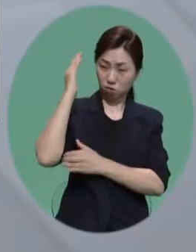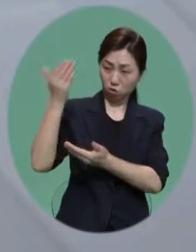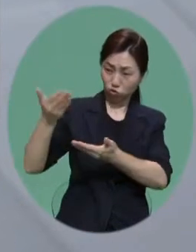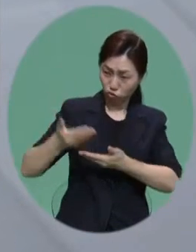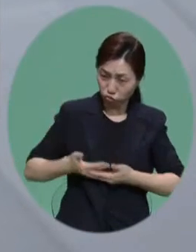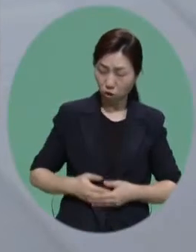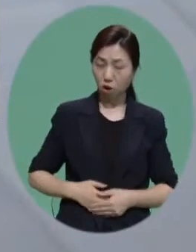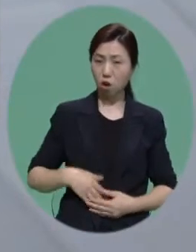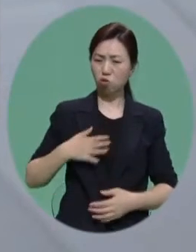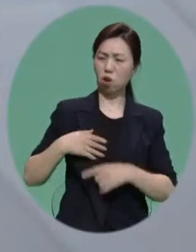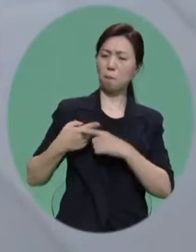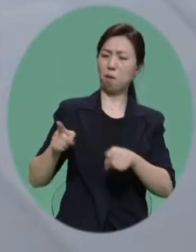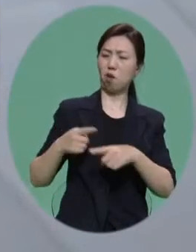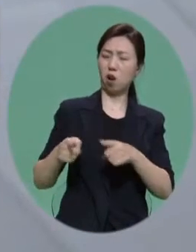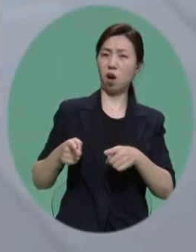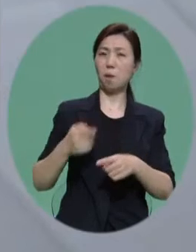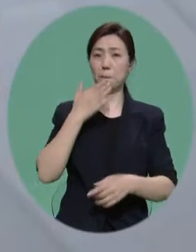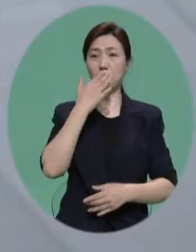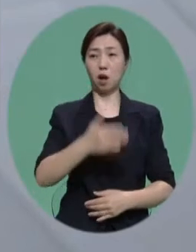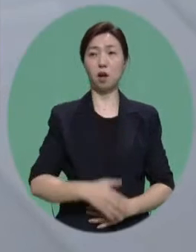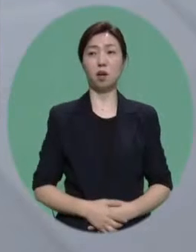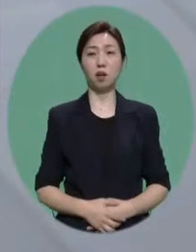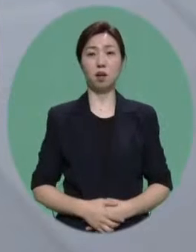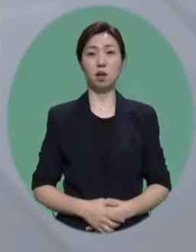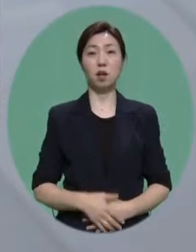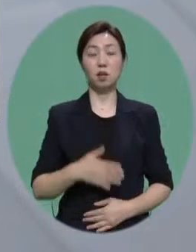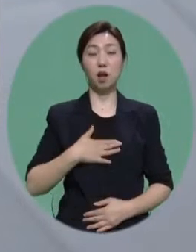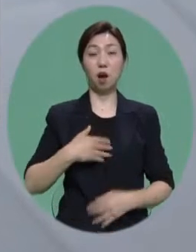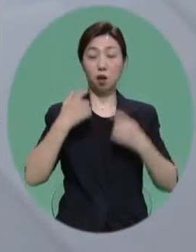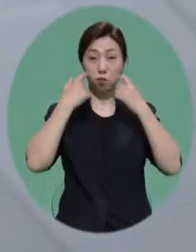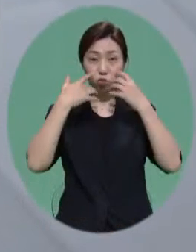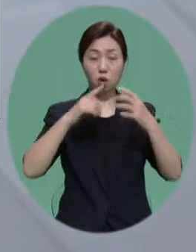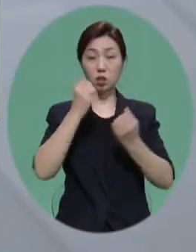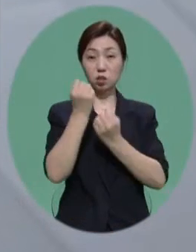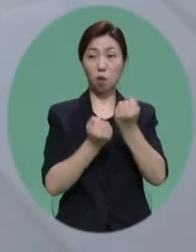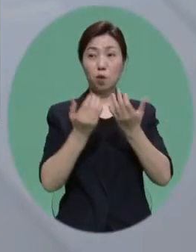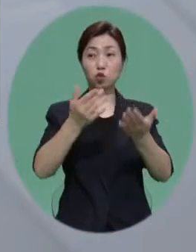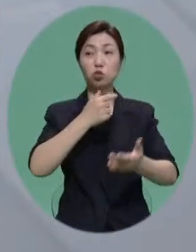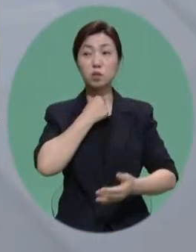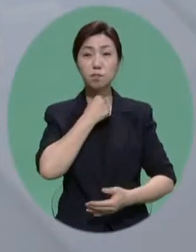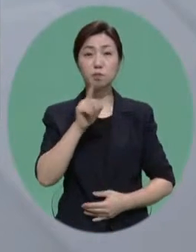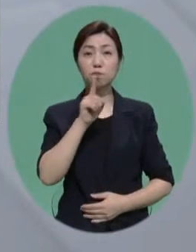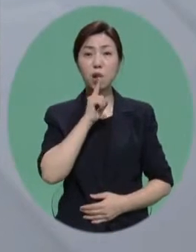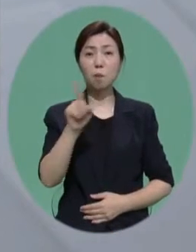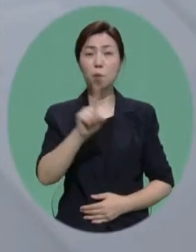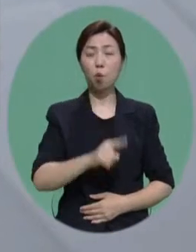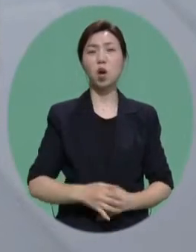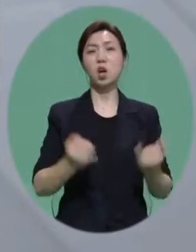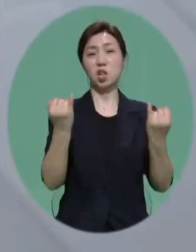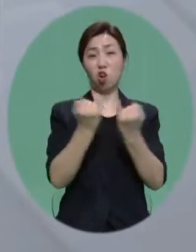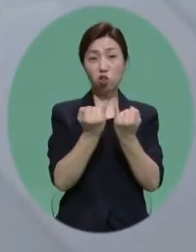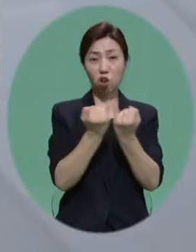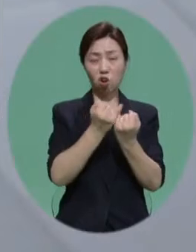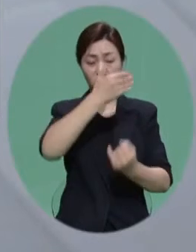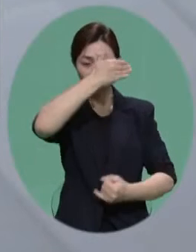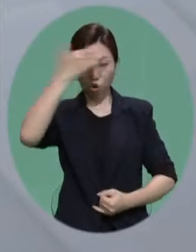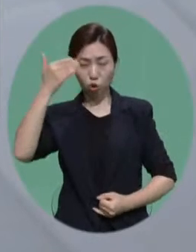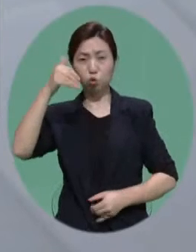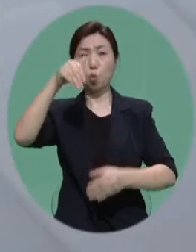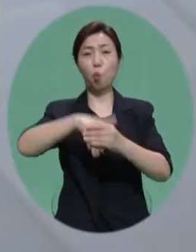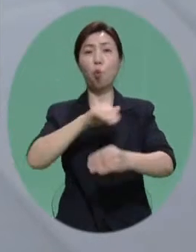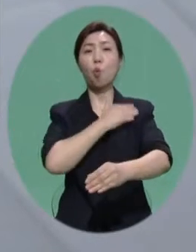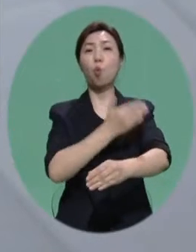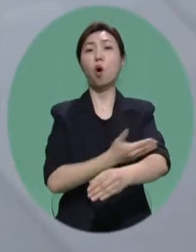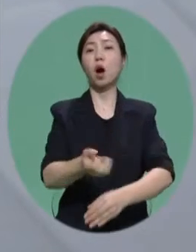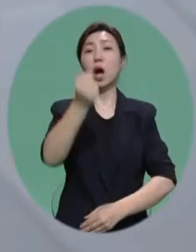비판하고 하지 않겠습니까 그래서 분들의 그런데 제가 분명히 말씀드리고 싶은 것은 어 여성 청년도 유권자 입니다 이건 자고